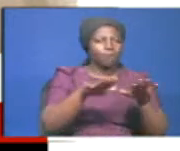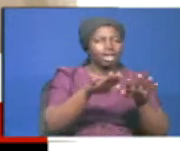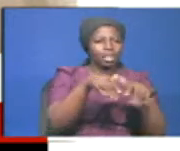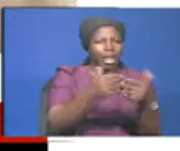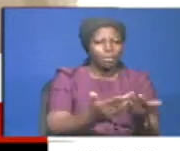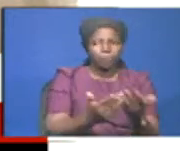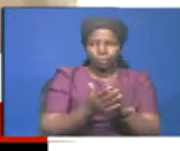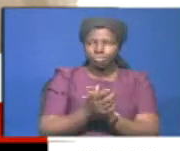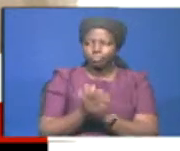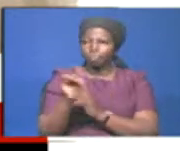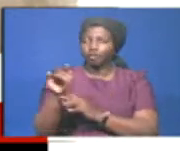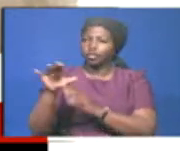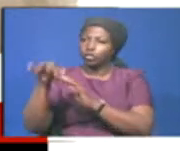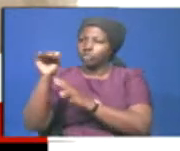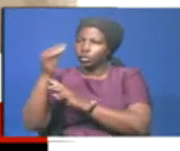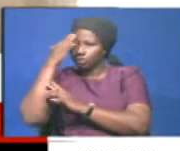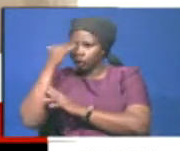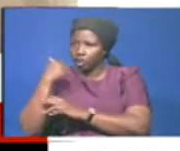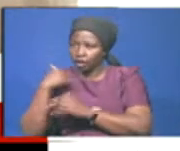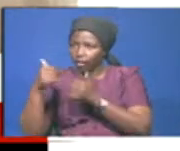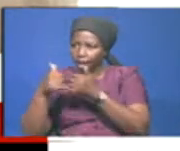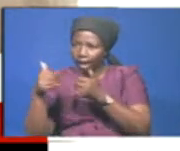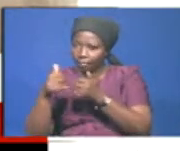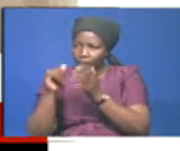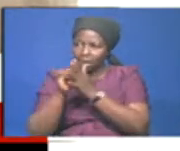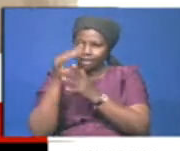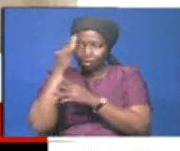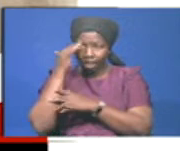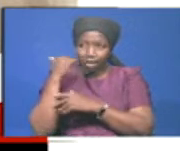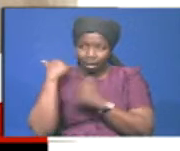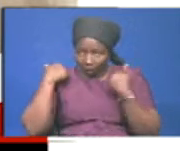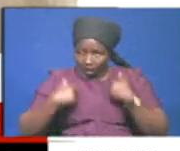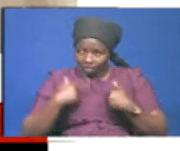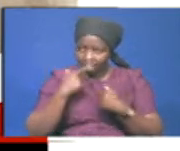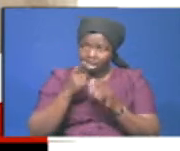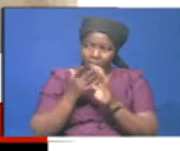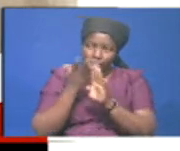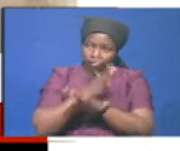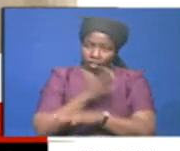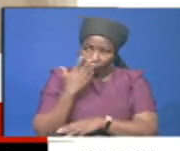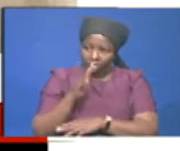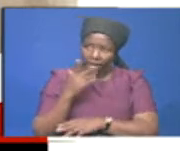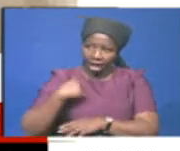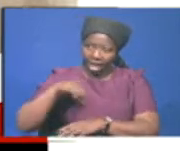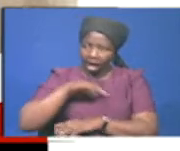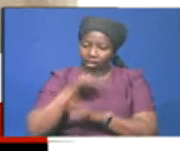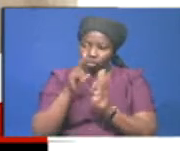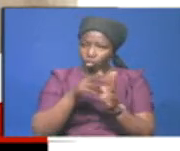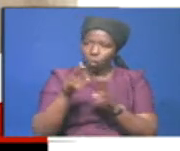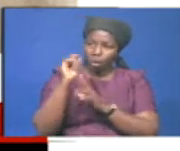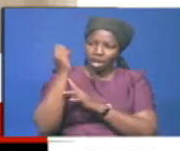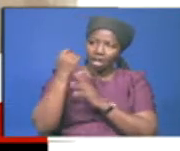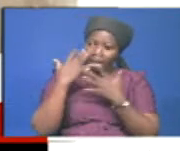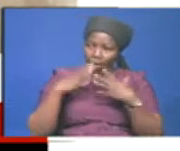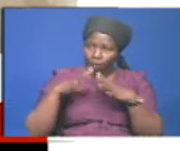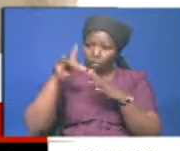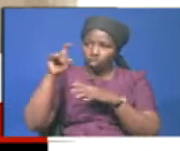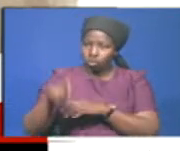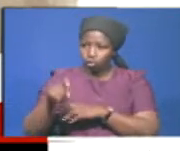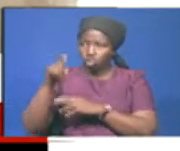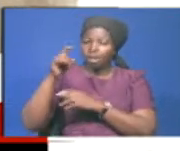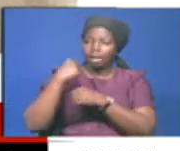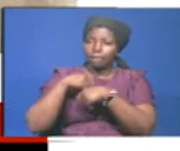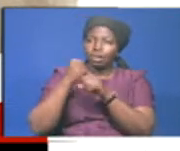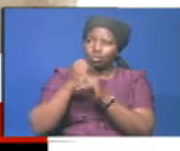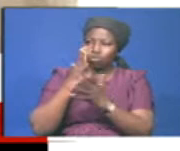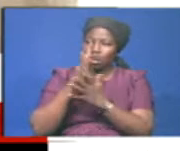Inapatikana kwa sababu bado kuna mianya, na ndiposa nimesema hapo awali kuwa ni sisi wananchi wa kawaida tunafaa kuhakikisha kuwa